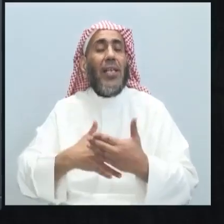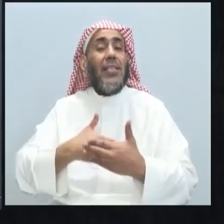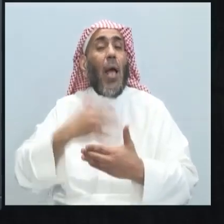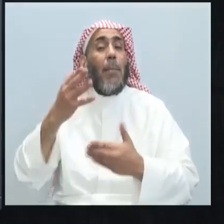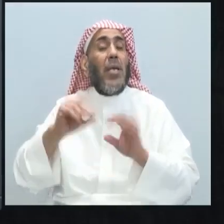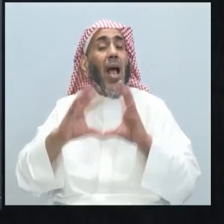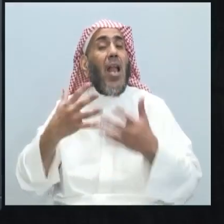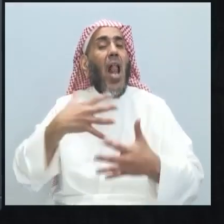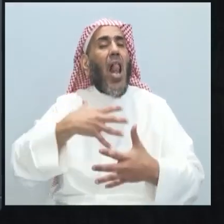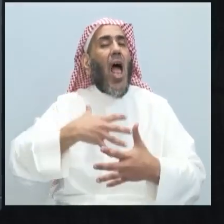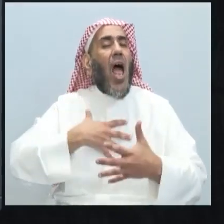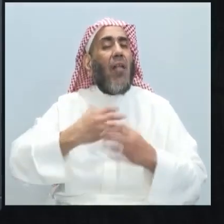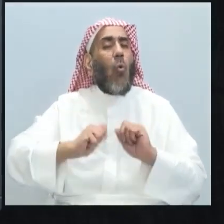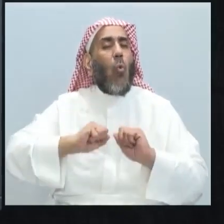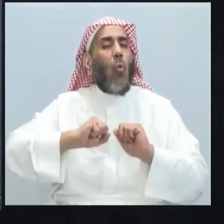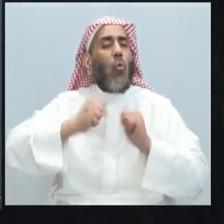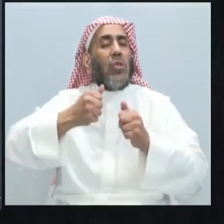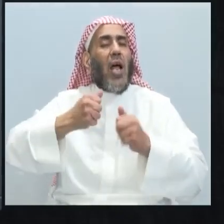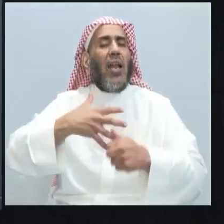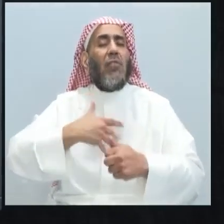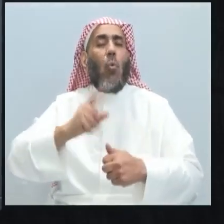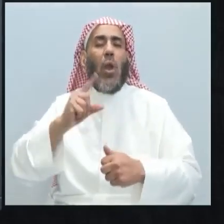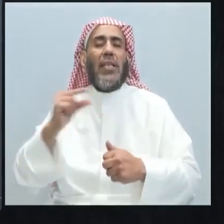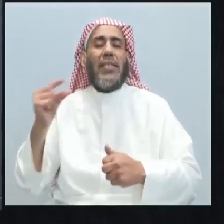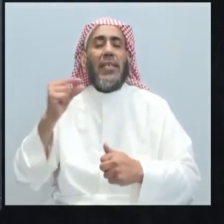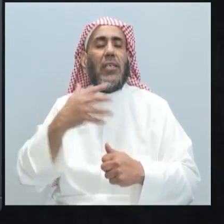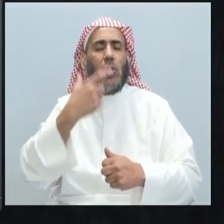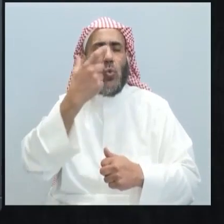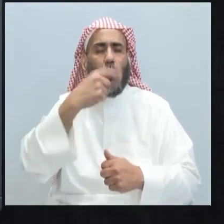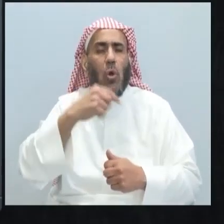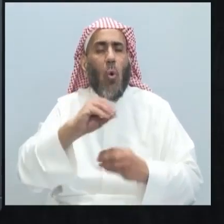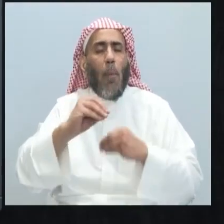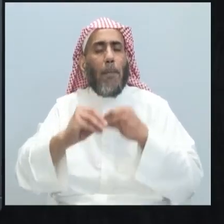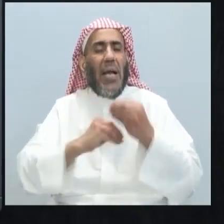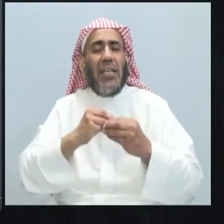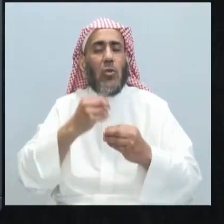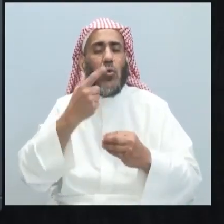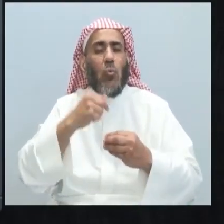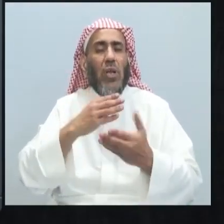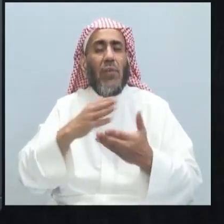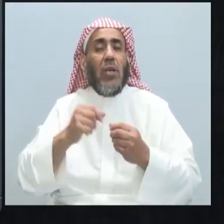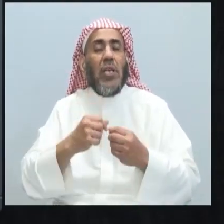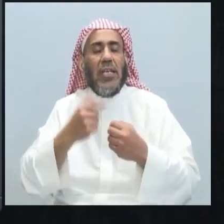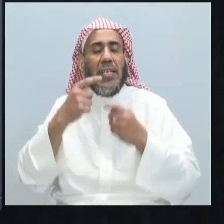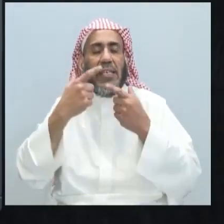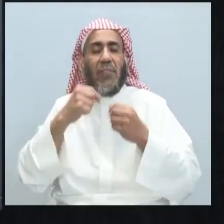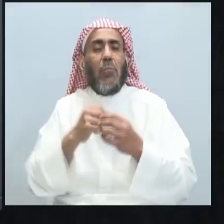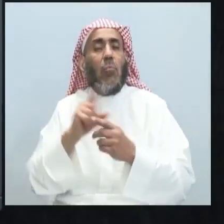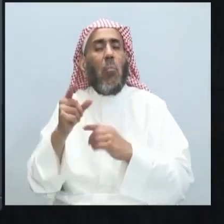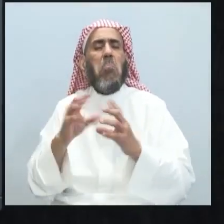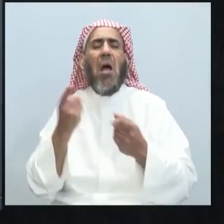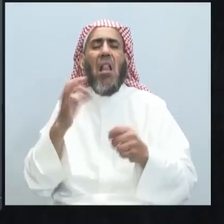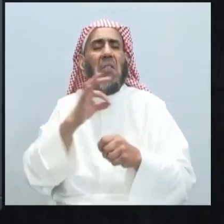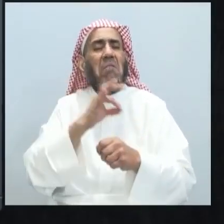النفسيه شعر هي قدره نفسيه وليس قدره بلغف يقول شعر دموع وما الشعر من عوض عن الدموع نفاها جفن محزون ايضا ما